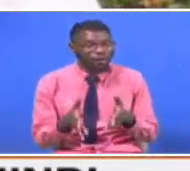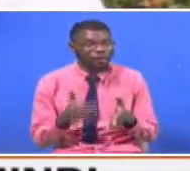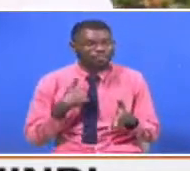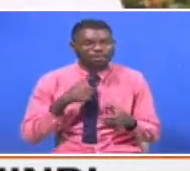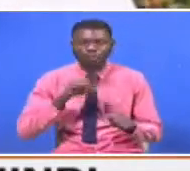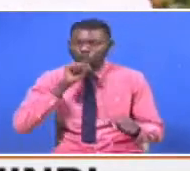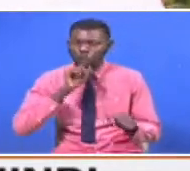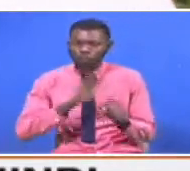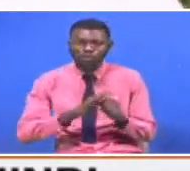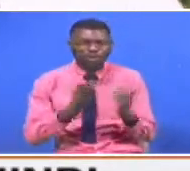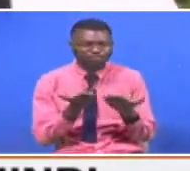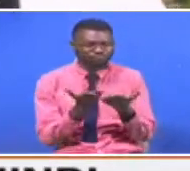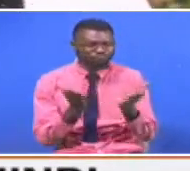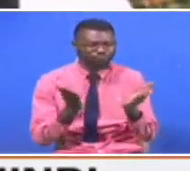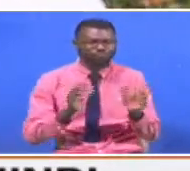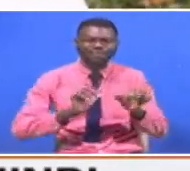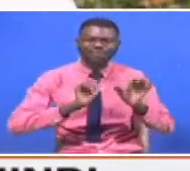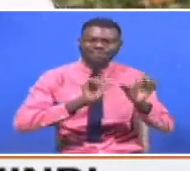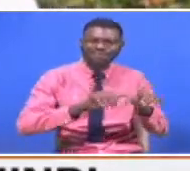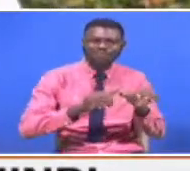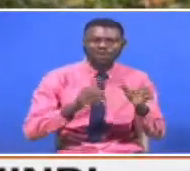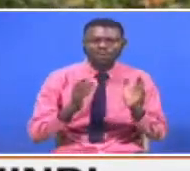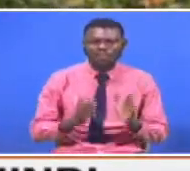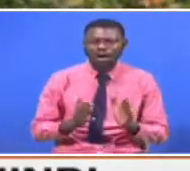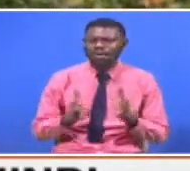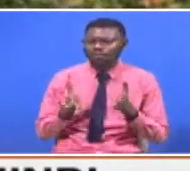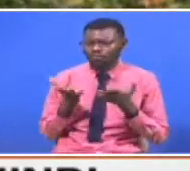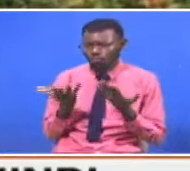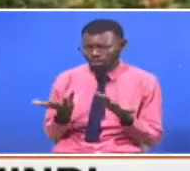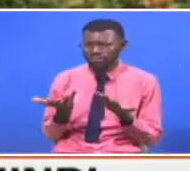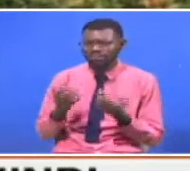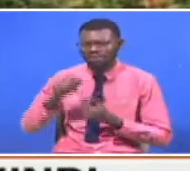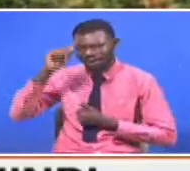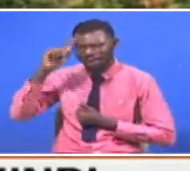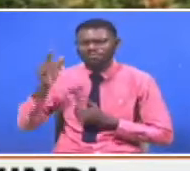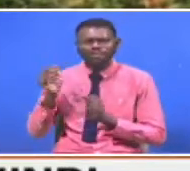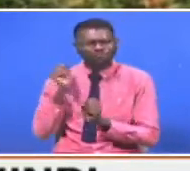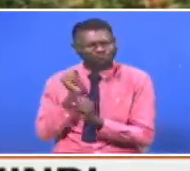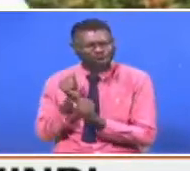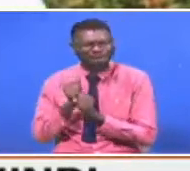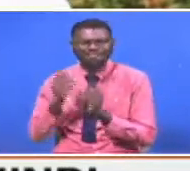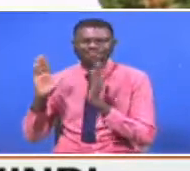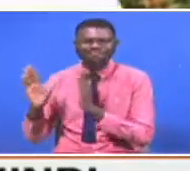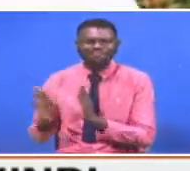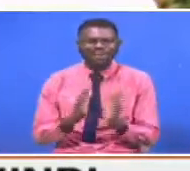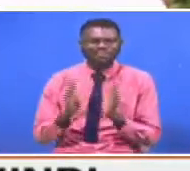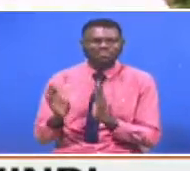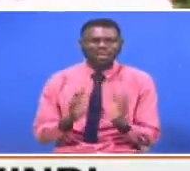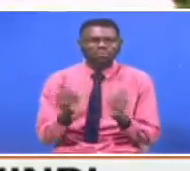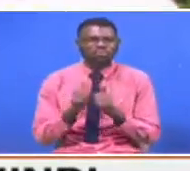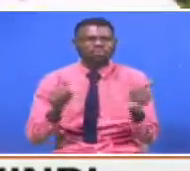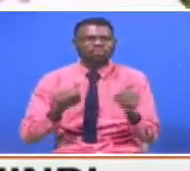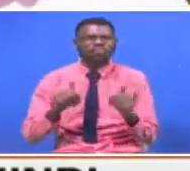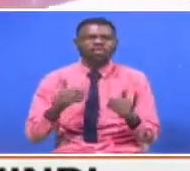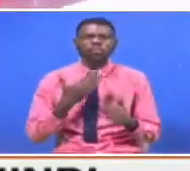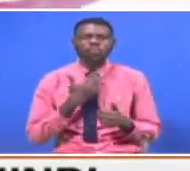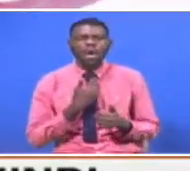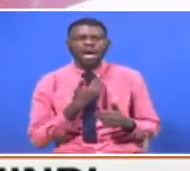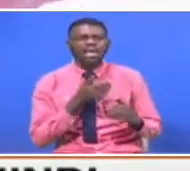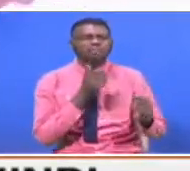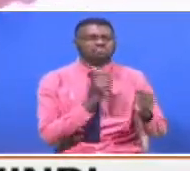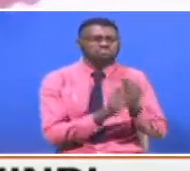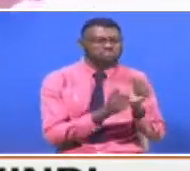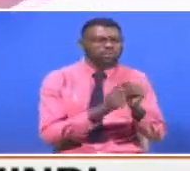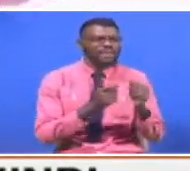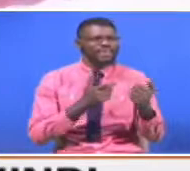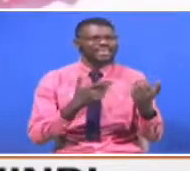na sahi serikali imejipanga vyema ya kwamba hatutaki mbolea, hatutaki mahindi yenu